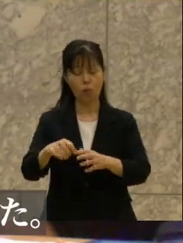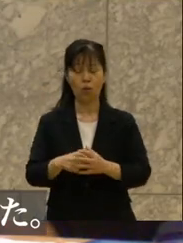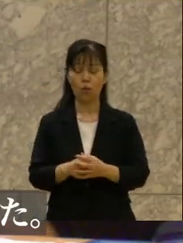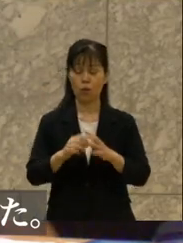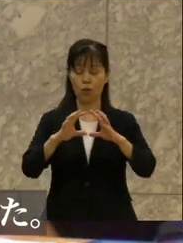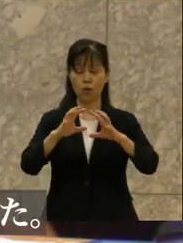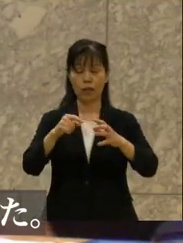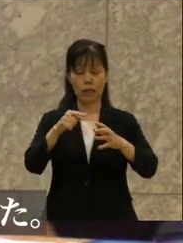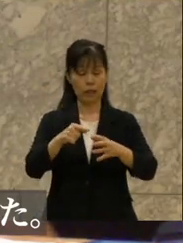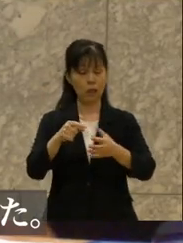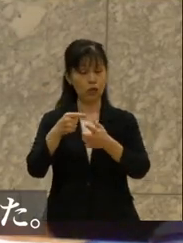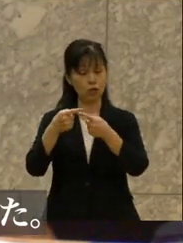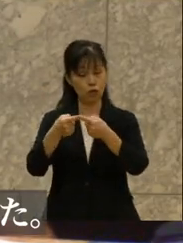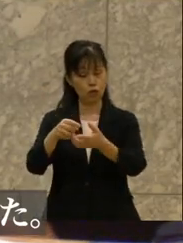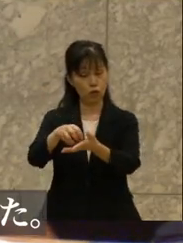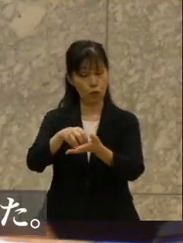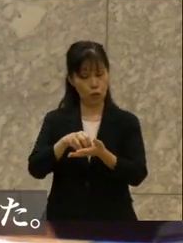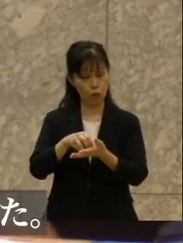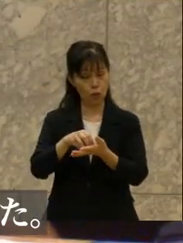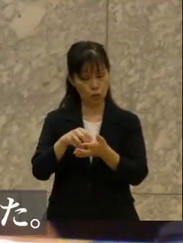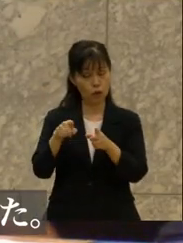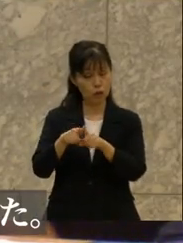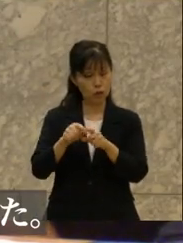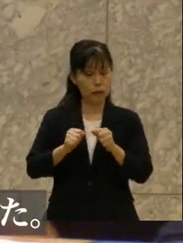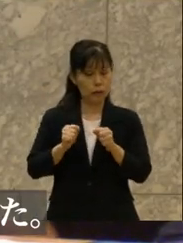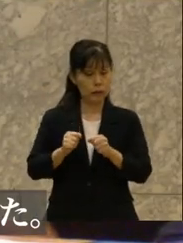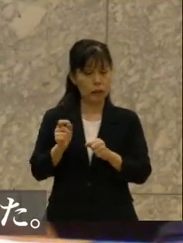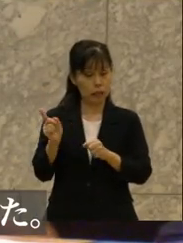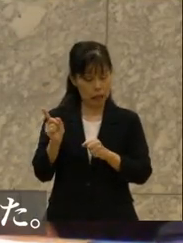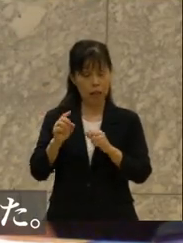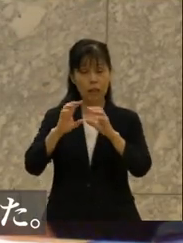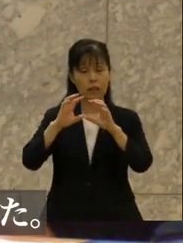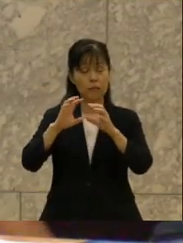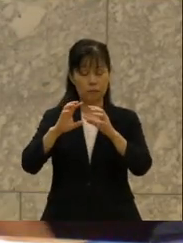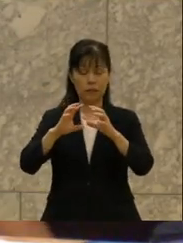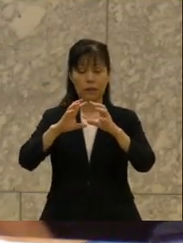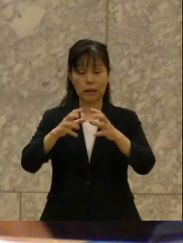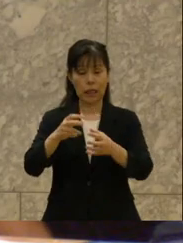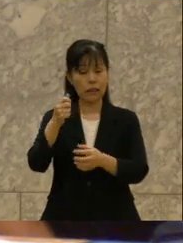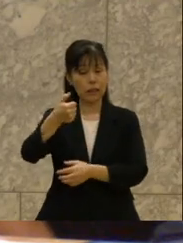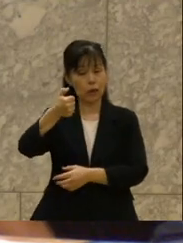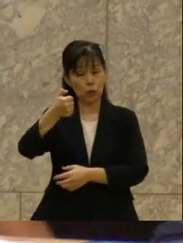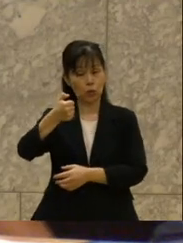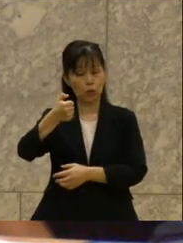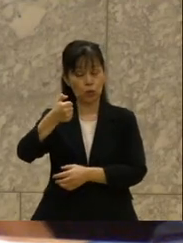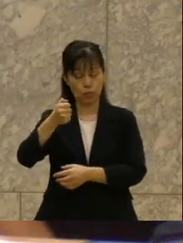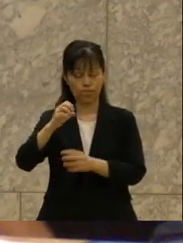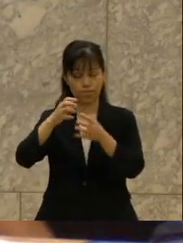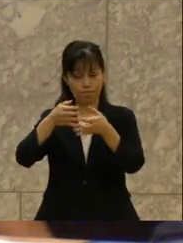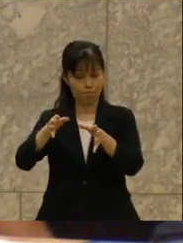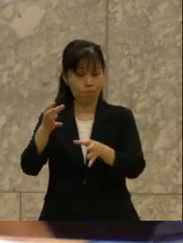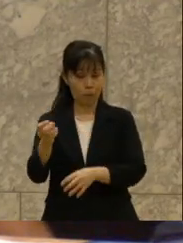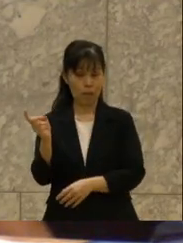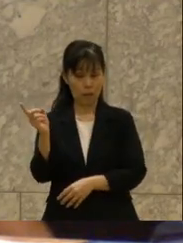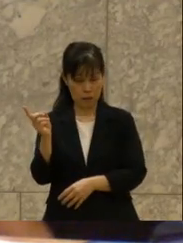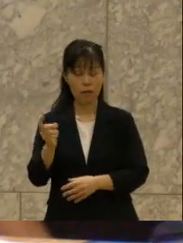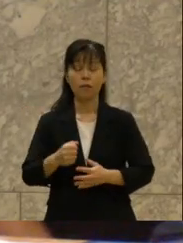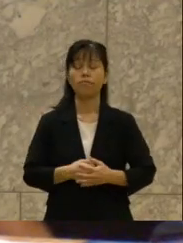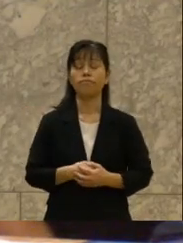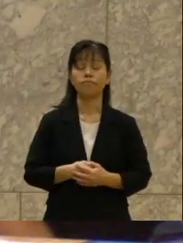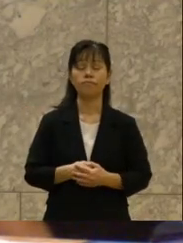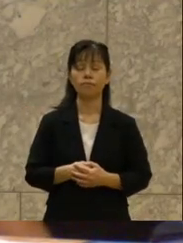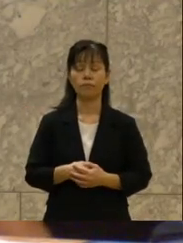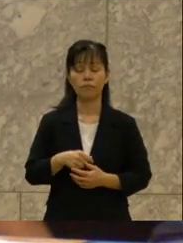世界で優勝して8番の一緒に走った選手は世界記録を作りました現在の選手という選手なんですけれども